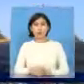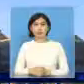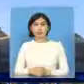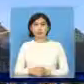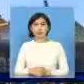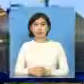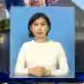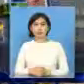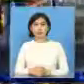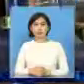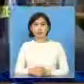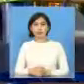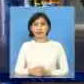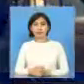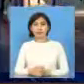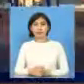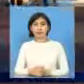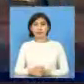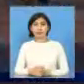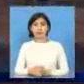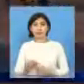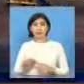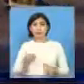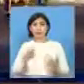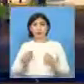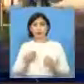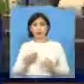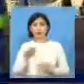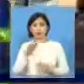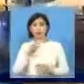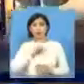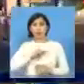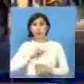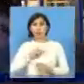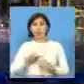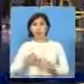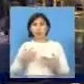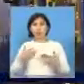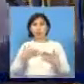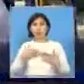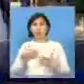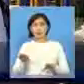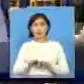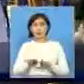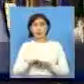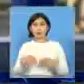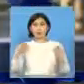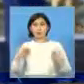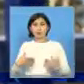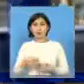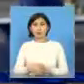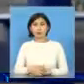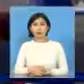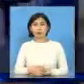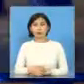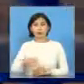вверх. Вдох и выдох. Это упражнение хорошо прорабатывает грудные мышцы, мышцы рук, а также мышцы плеча. И